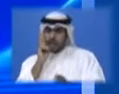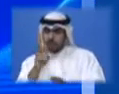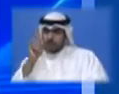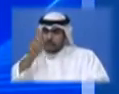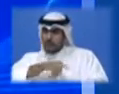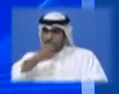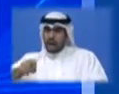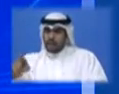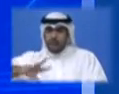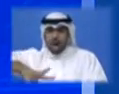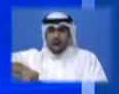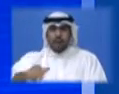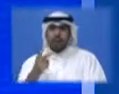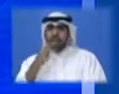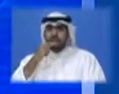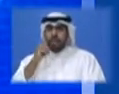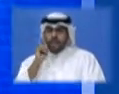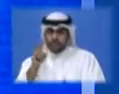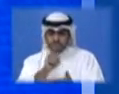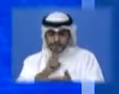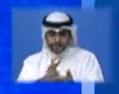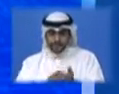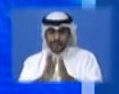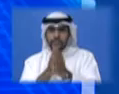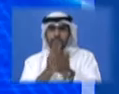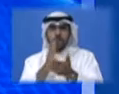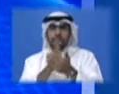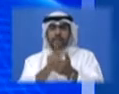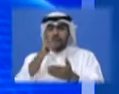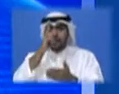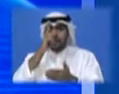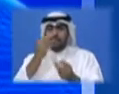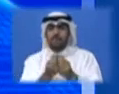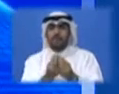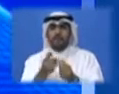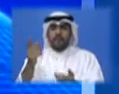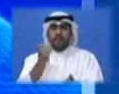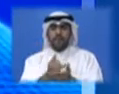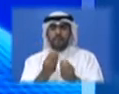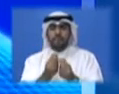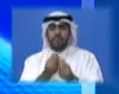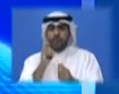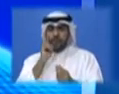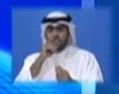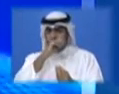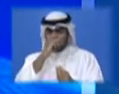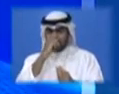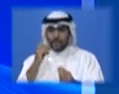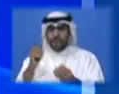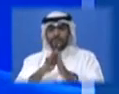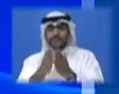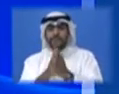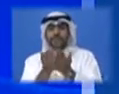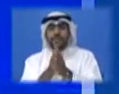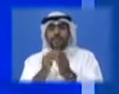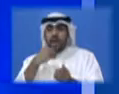الثغرات وأوجه الخلل بعد دراسة المستندات والمعلومات المتعلقة بظروف حصول البعض على